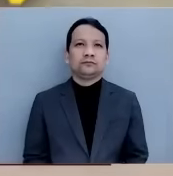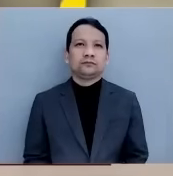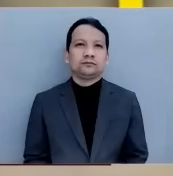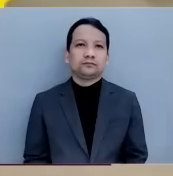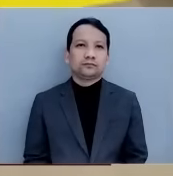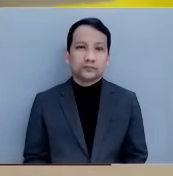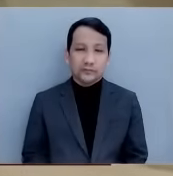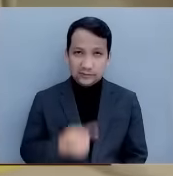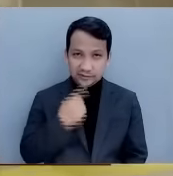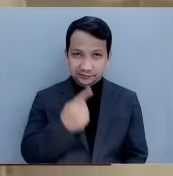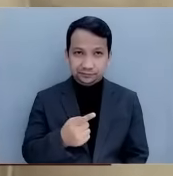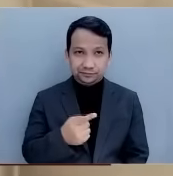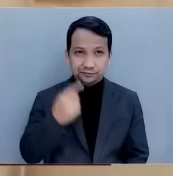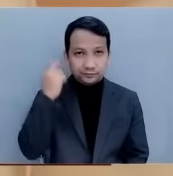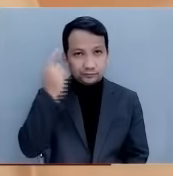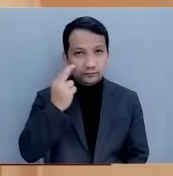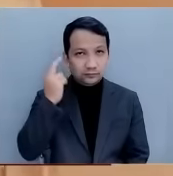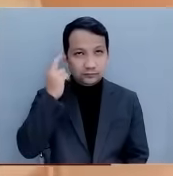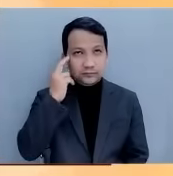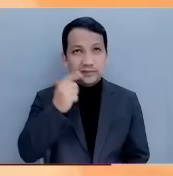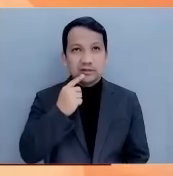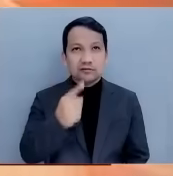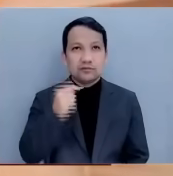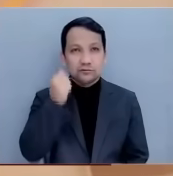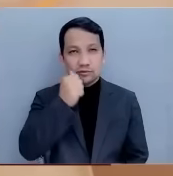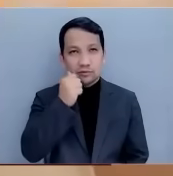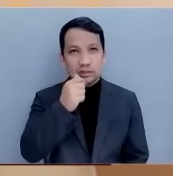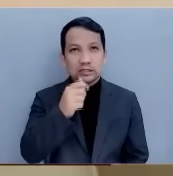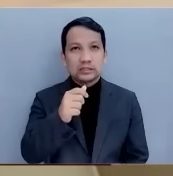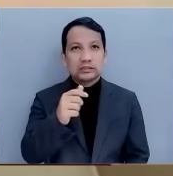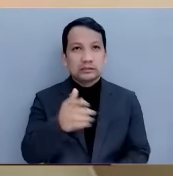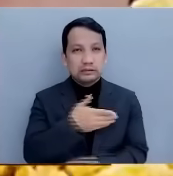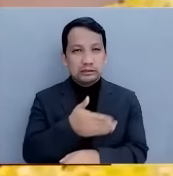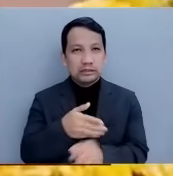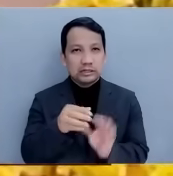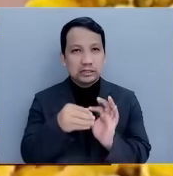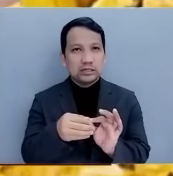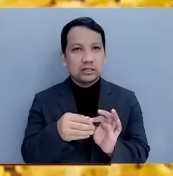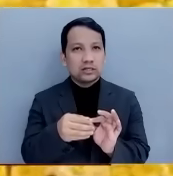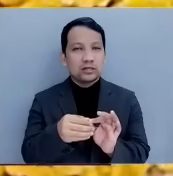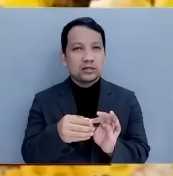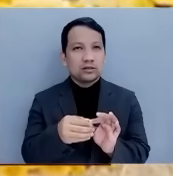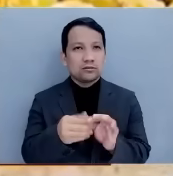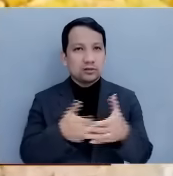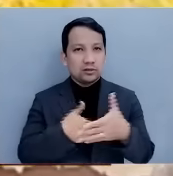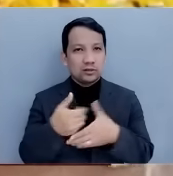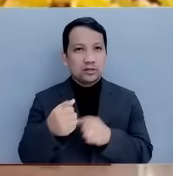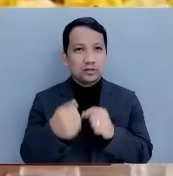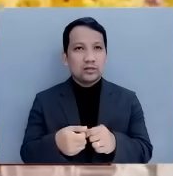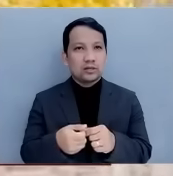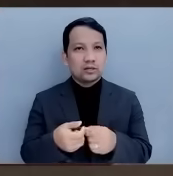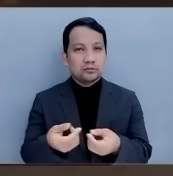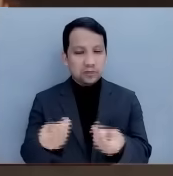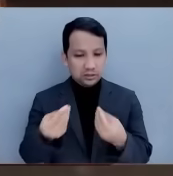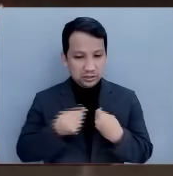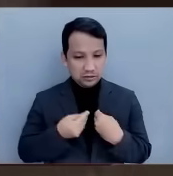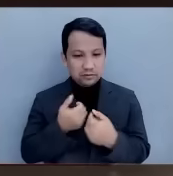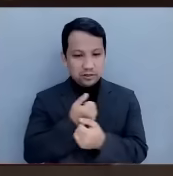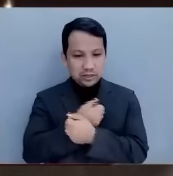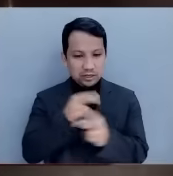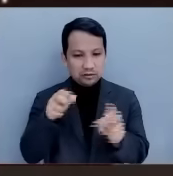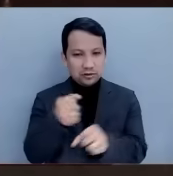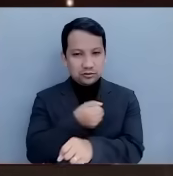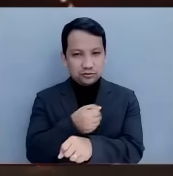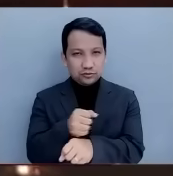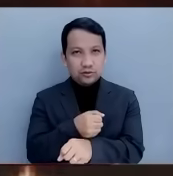Reasonable Woman ang title ng album. At isa sa mga single ay kare-release lang na Give Me Love. Iba ang